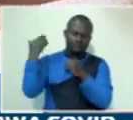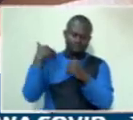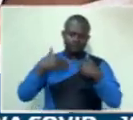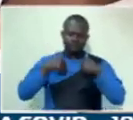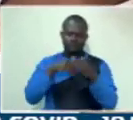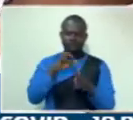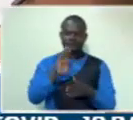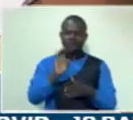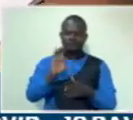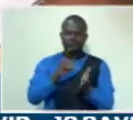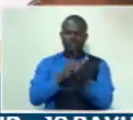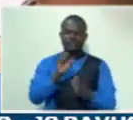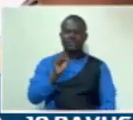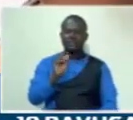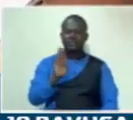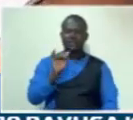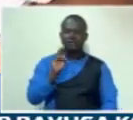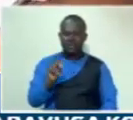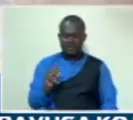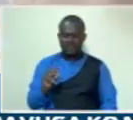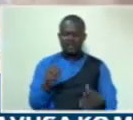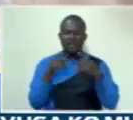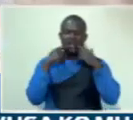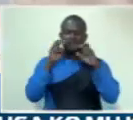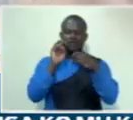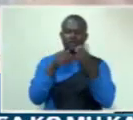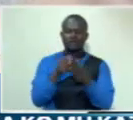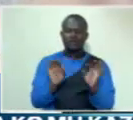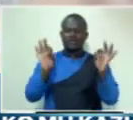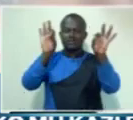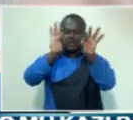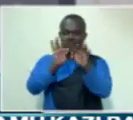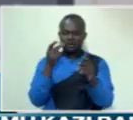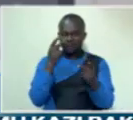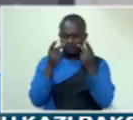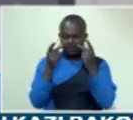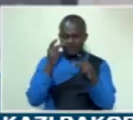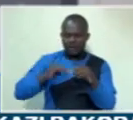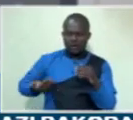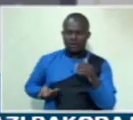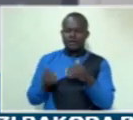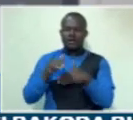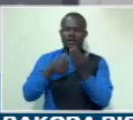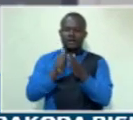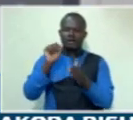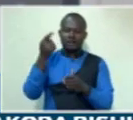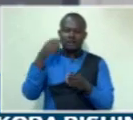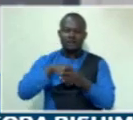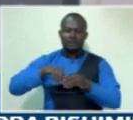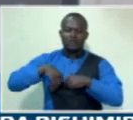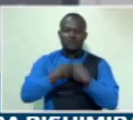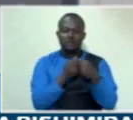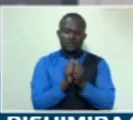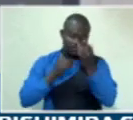ubuzima RBC Dr Saban Sanzimana avuga ko ari by'agaciro kubona abagore bari kwisonga mu guhangana